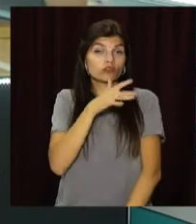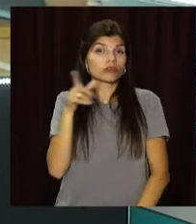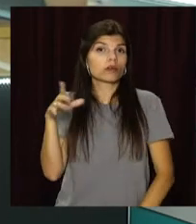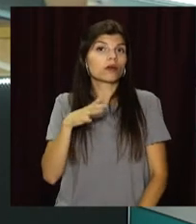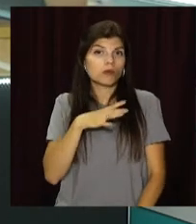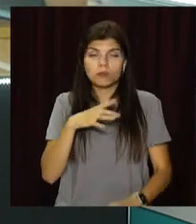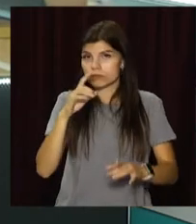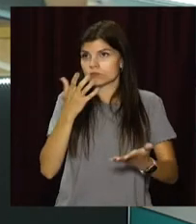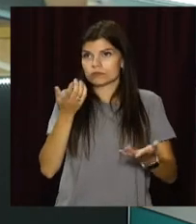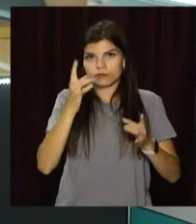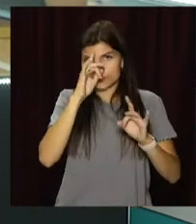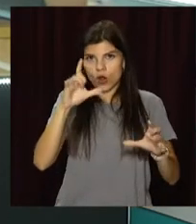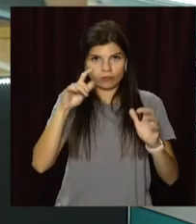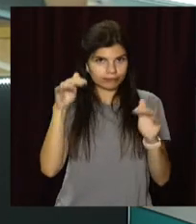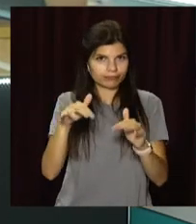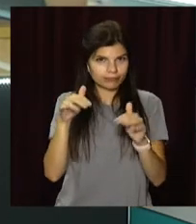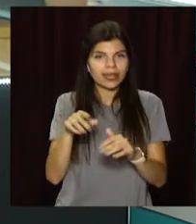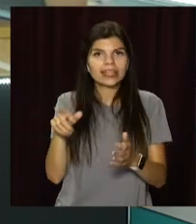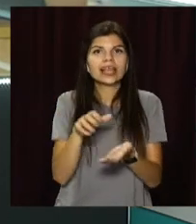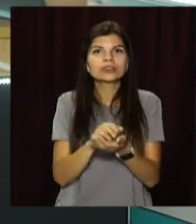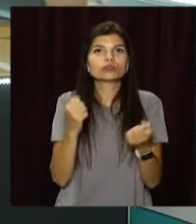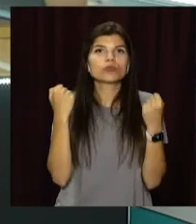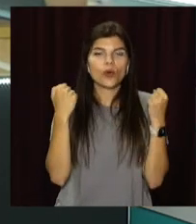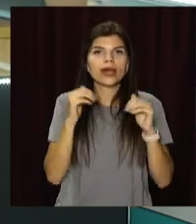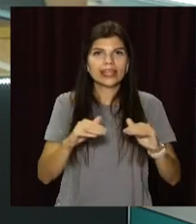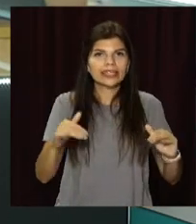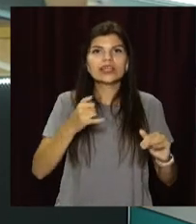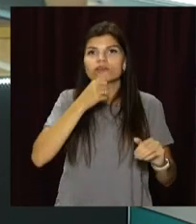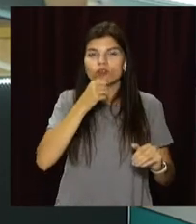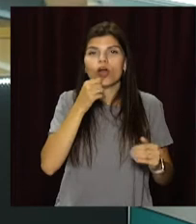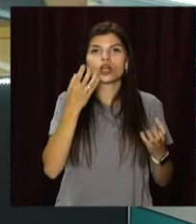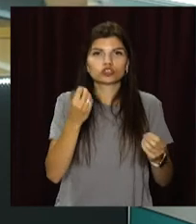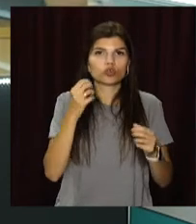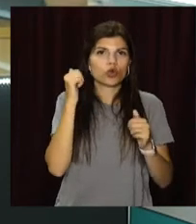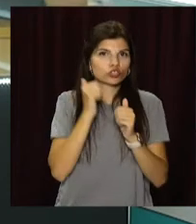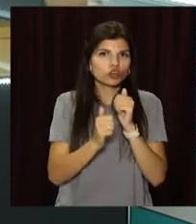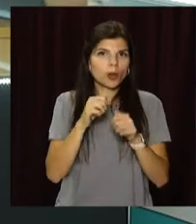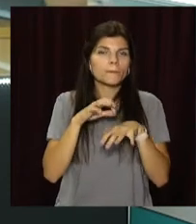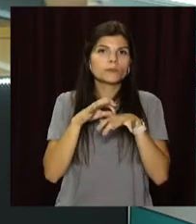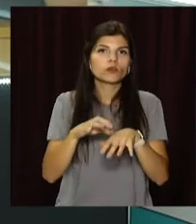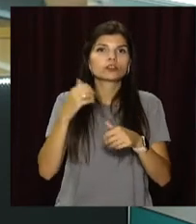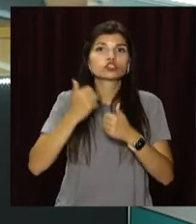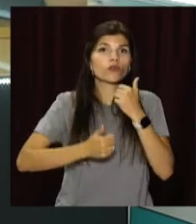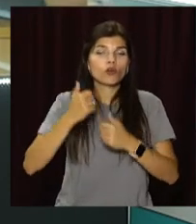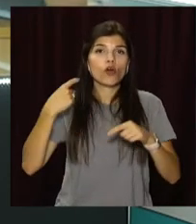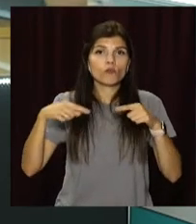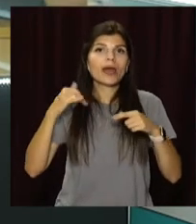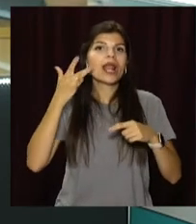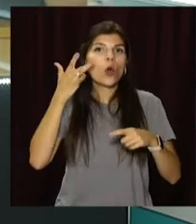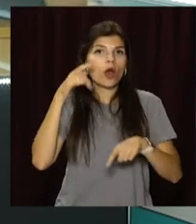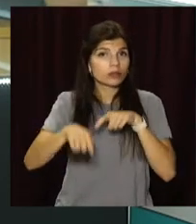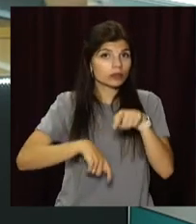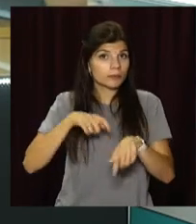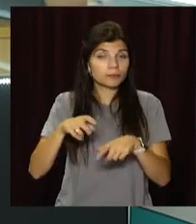не найпопулярнішим місцем. Там займалися спортом діти і дорослі, а ще постійно проходили змагання з футболу та легкої